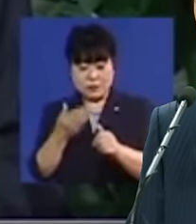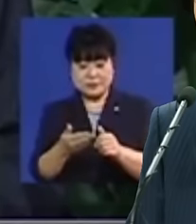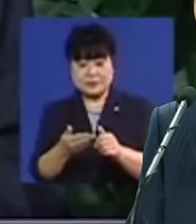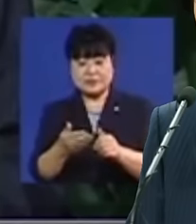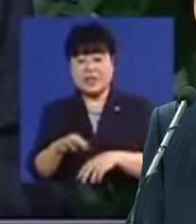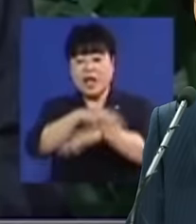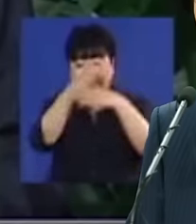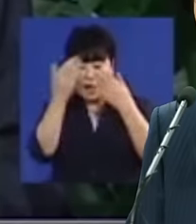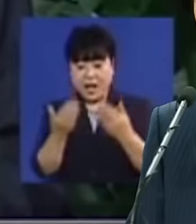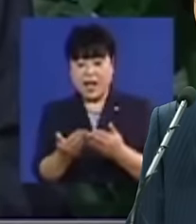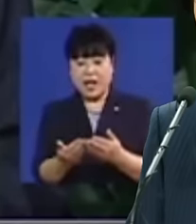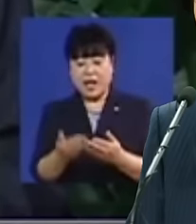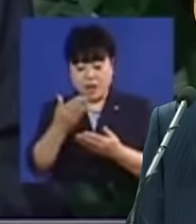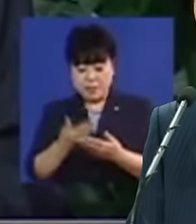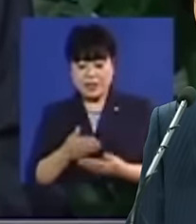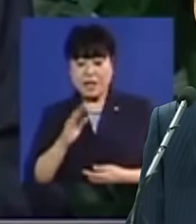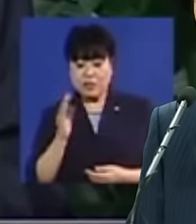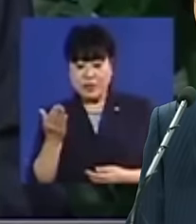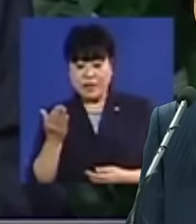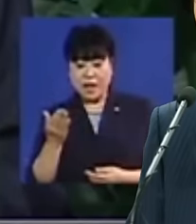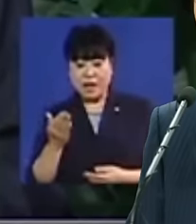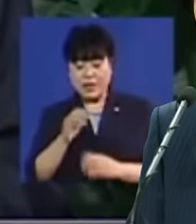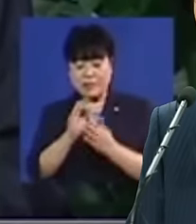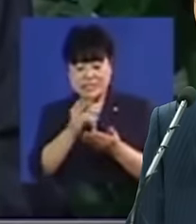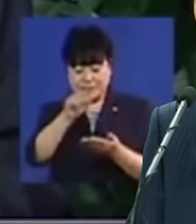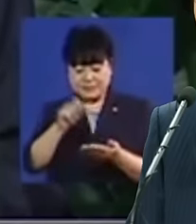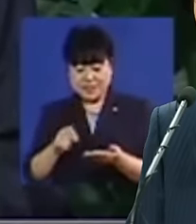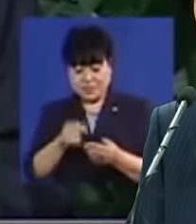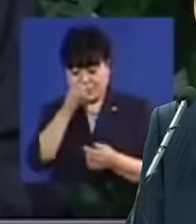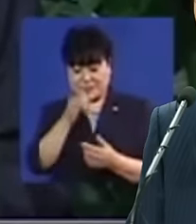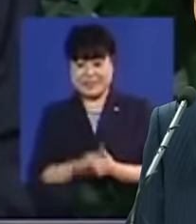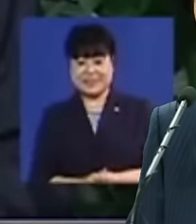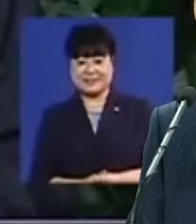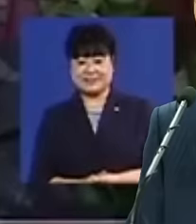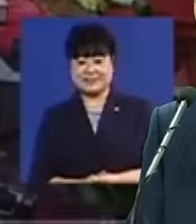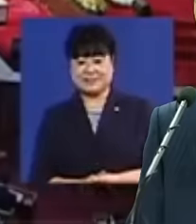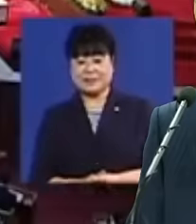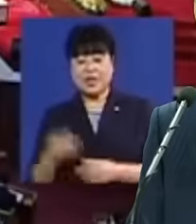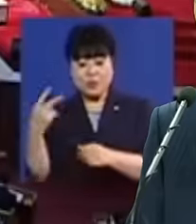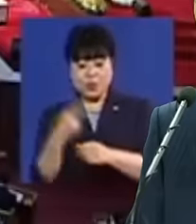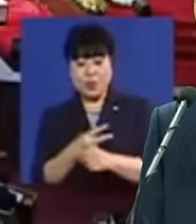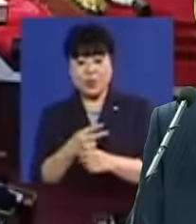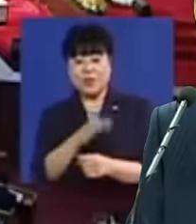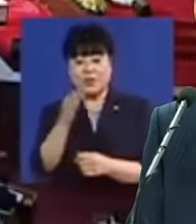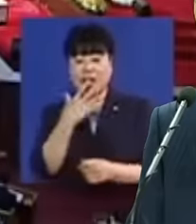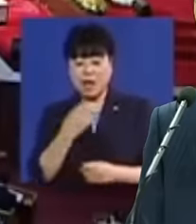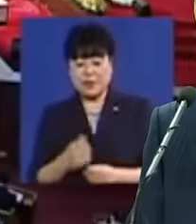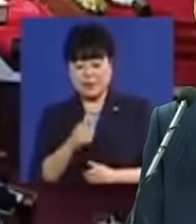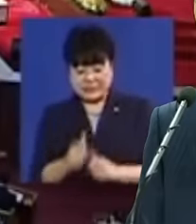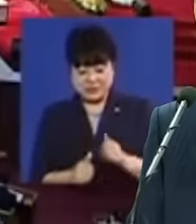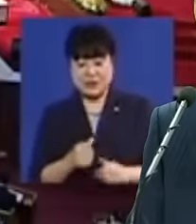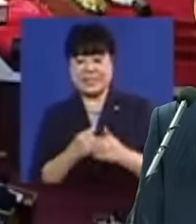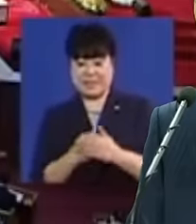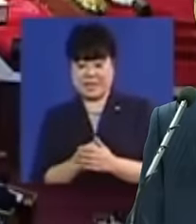다 받아야만 된다고 성경은 가르치고 있는 것입니다. 그뿐 아니라 우리가 아브라함의